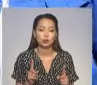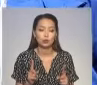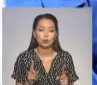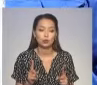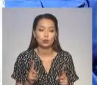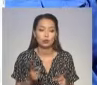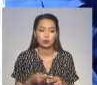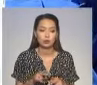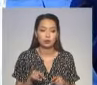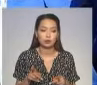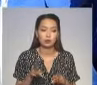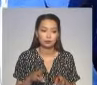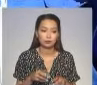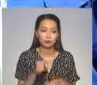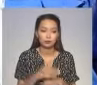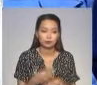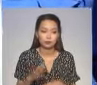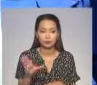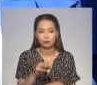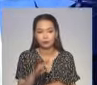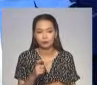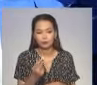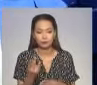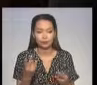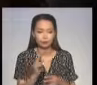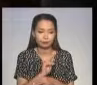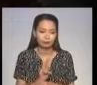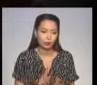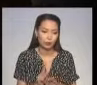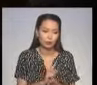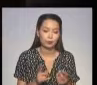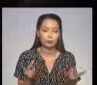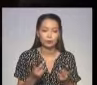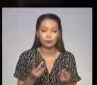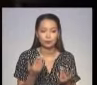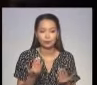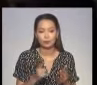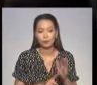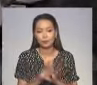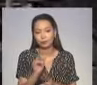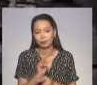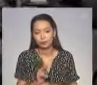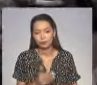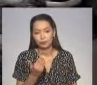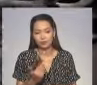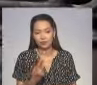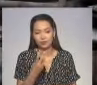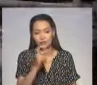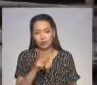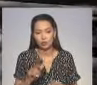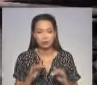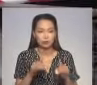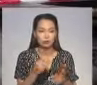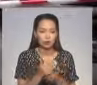состояние станции таково, что как все 6 котлов требуют капитального ремонта. Сейчас на ТЭЦ 3 смены работает почти 200 человек. Налажена